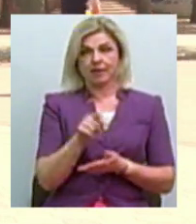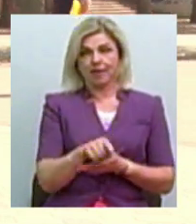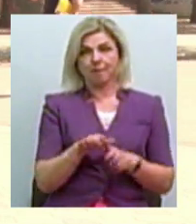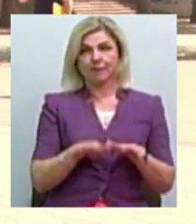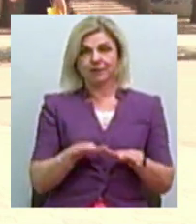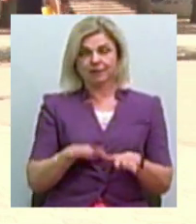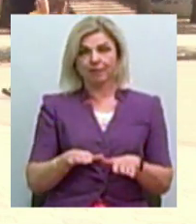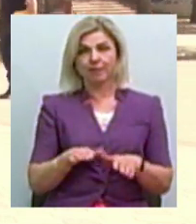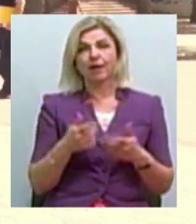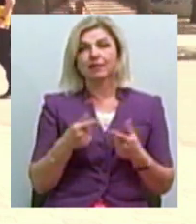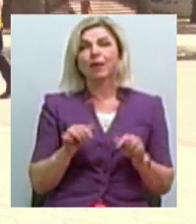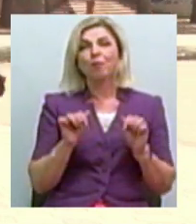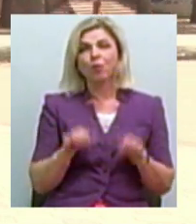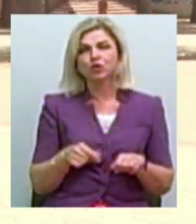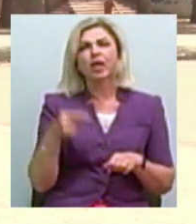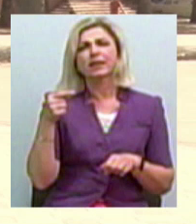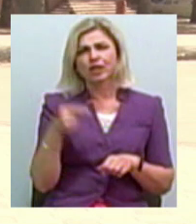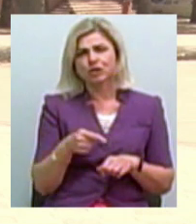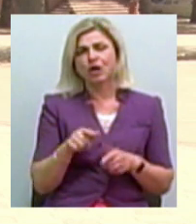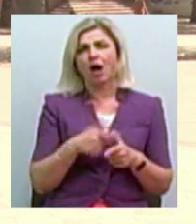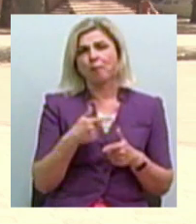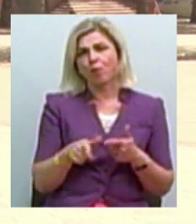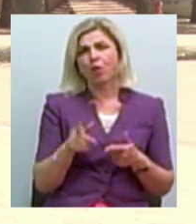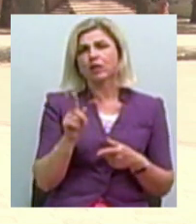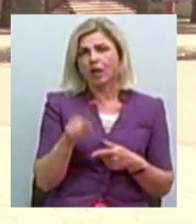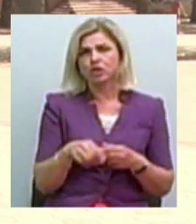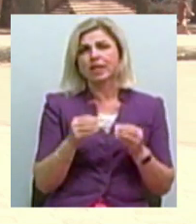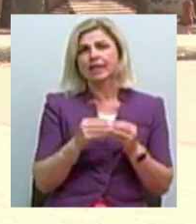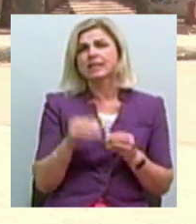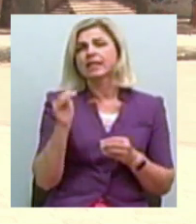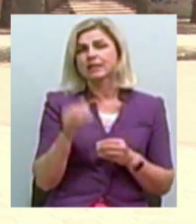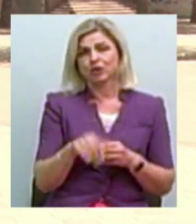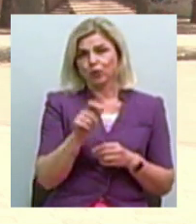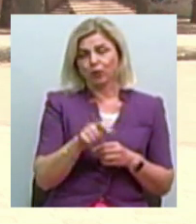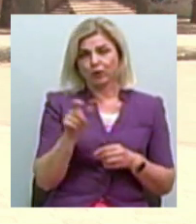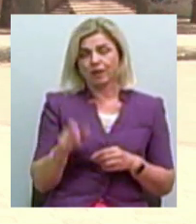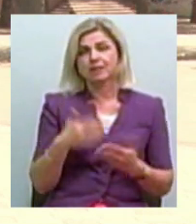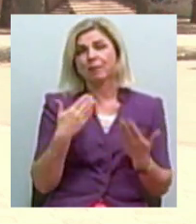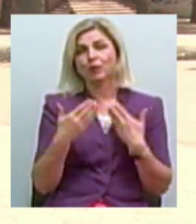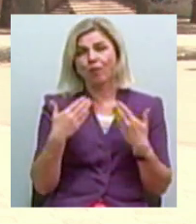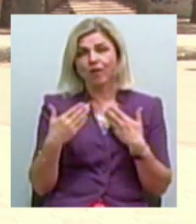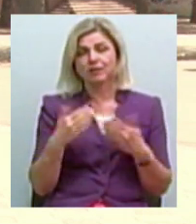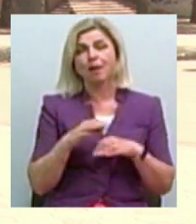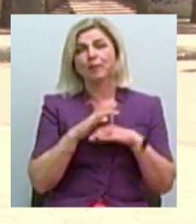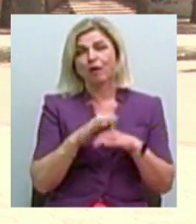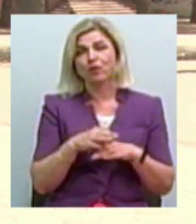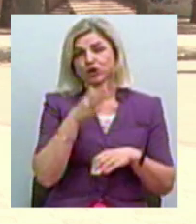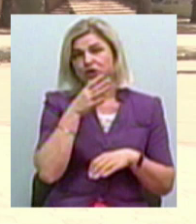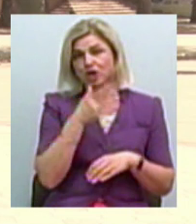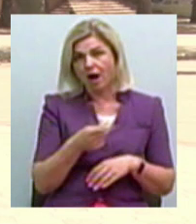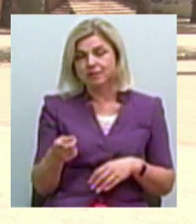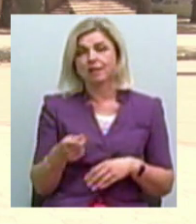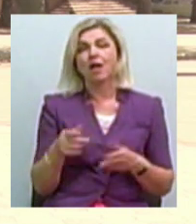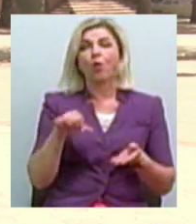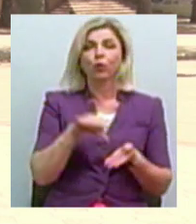місцем, де можуть тисячі або навіть десятки тисяч людей спілкуватися, проводити час,